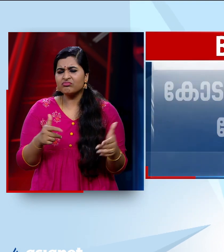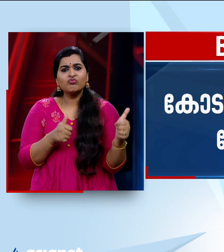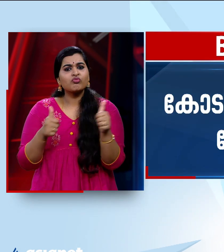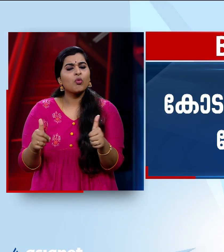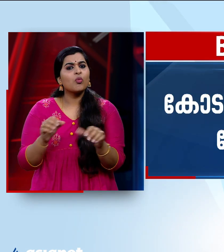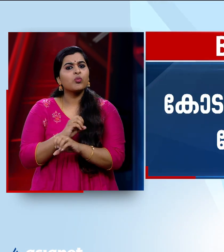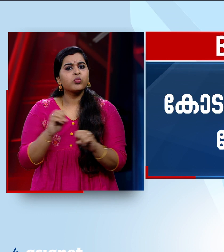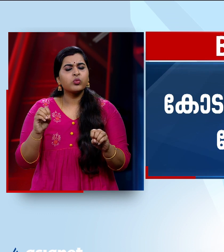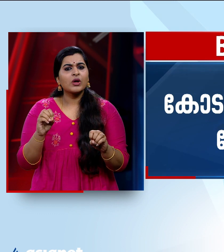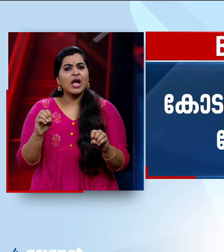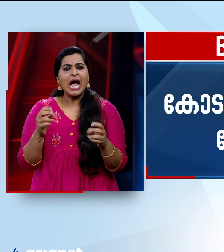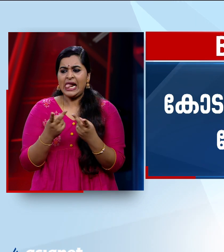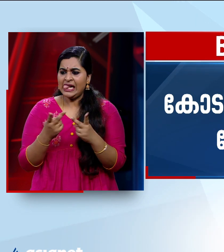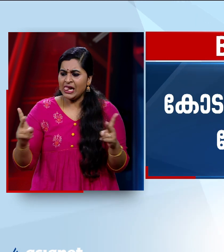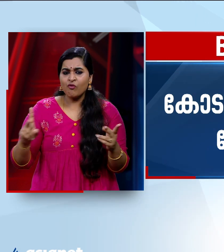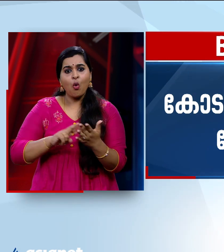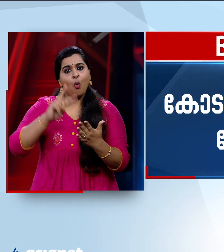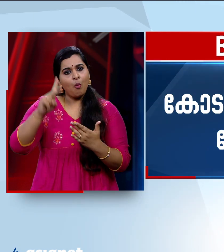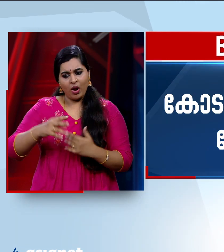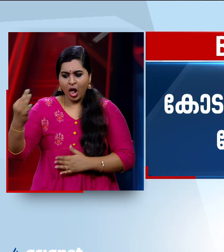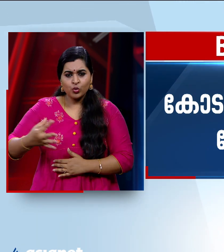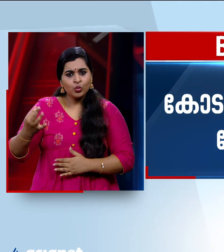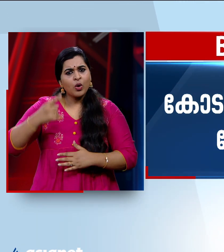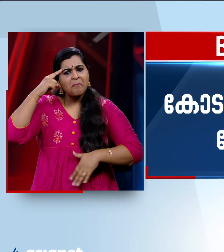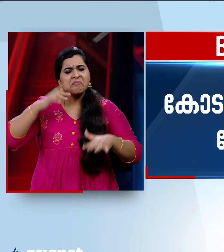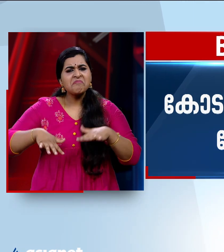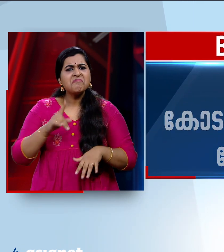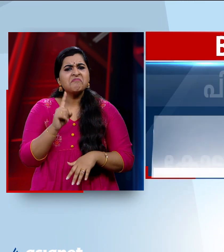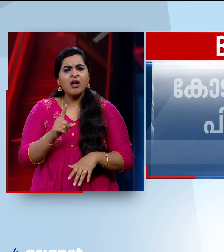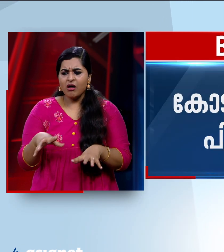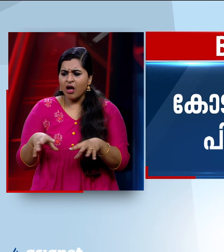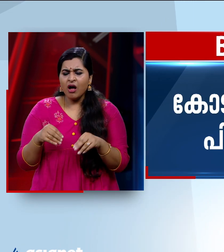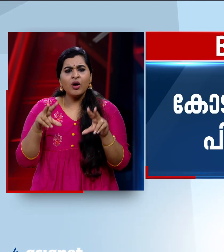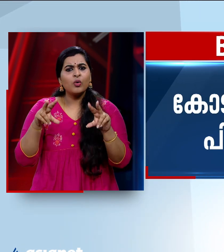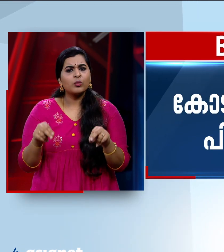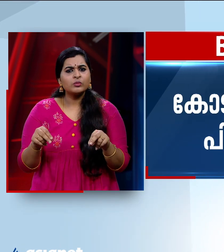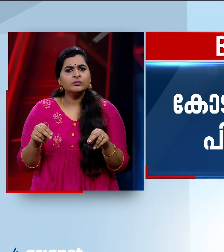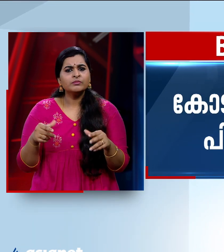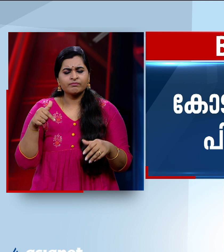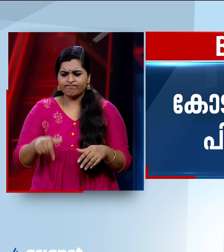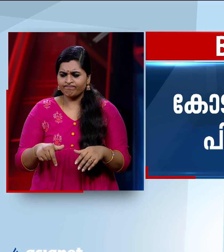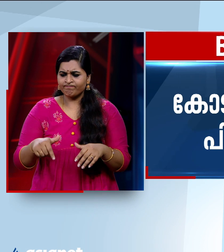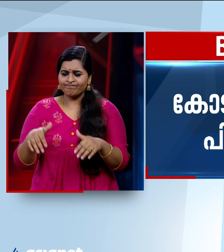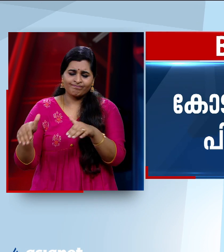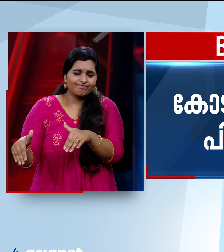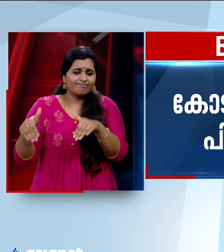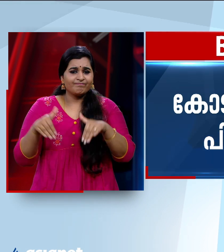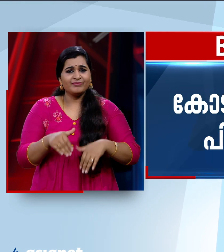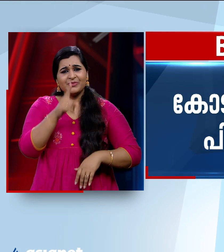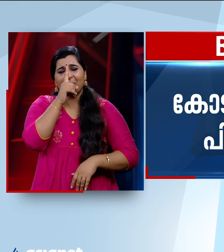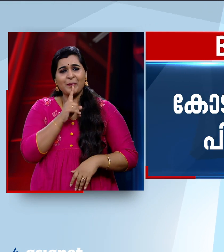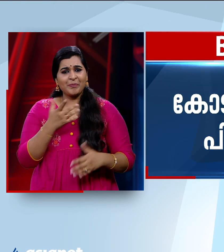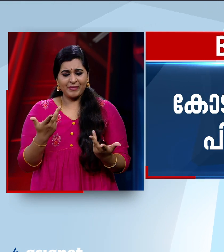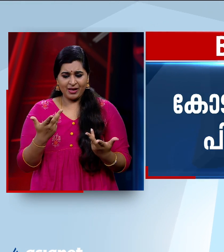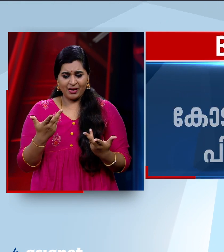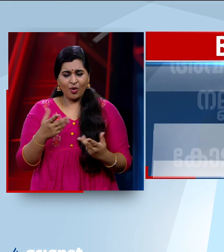ബ്രേക്ക് ത്രൂ പോലുള്ളവ പാതി വഴിയിൽ വെച്ച് നിലച്ചു പോകുന്നു. ഈ ഒരു സാഹചര്യത്തിൽ ഇത്തരമുള്ള കേസുകളിൽ നിന്നും ഹർജികളിൽ നിന്നും പിന്മാറുകയാണ് ഭേദം. അല്ലാതെ കോടതി ഉത്തരവ്